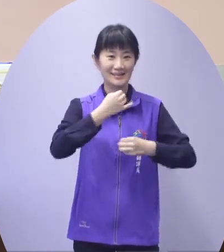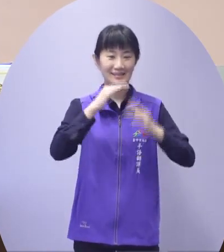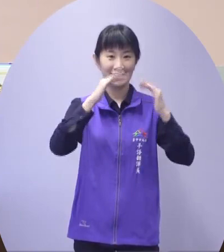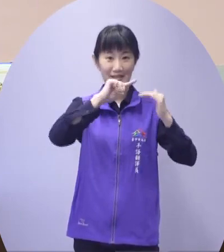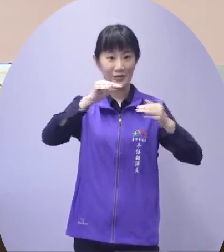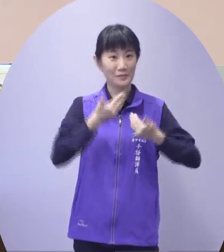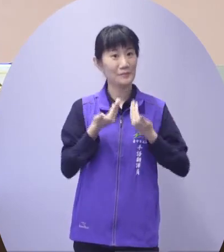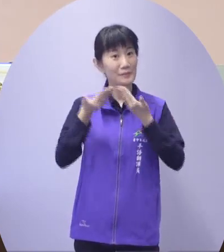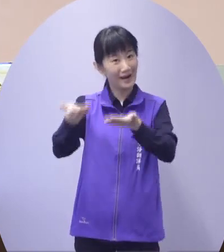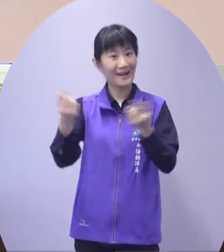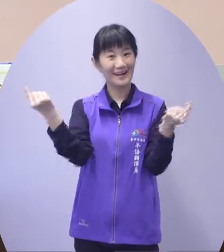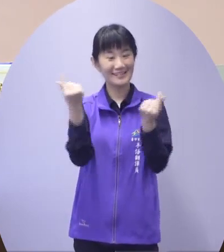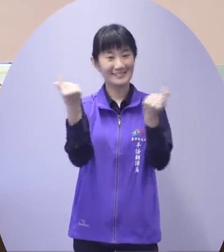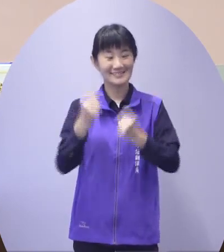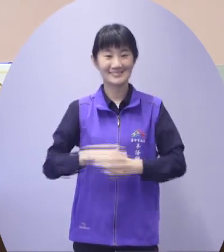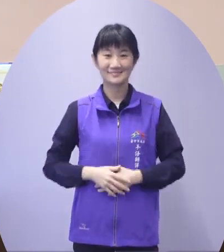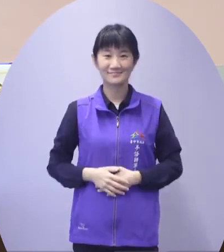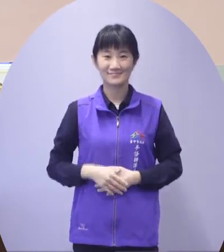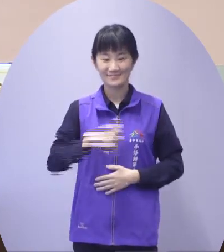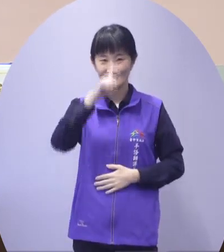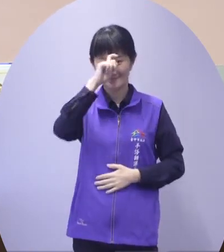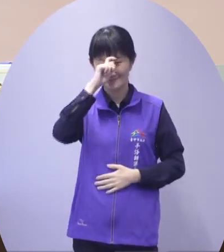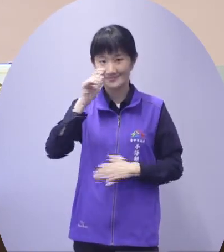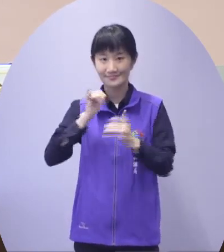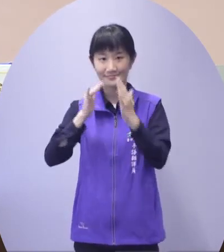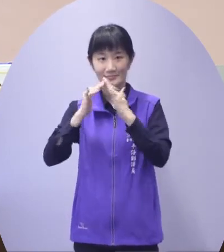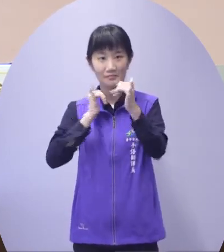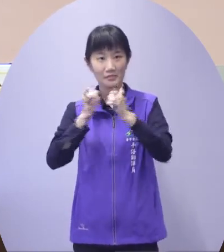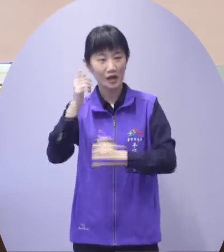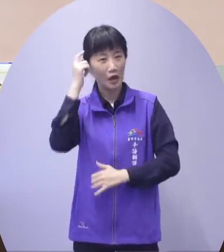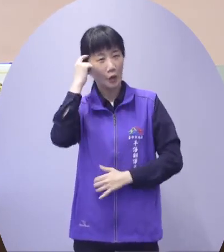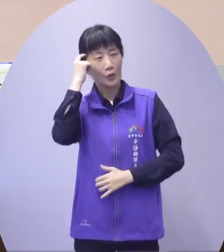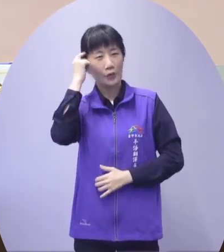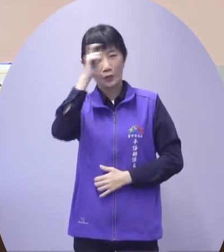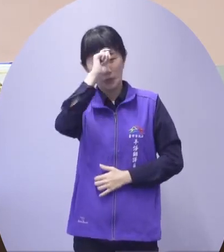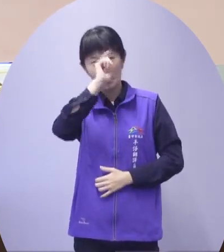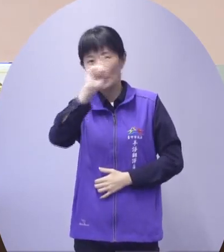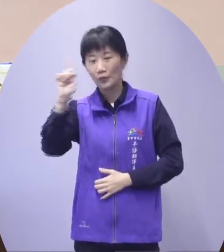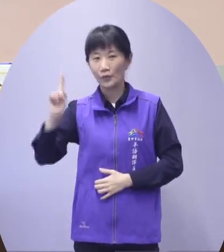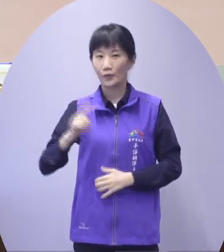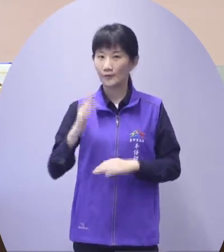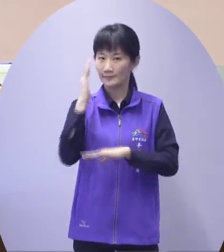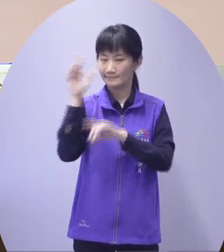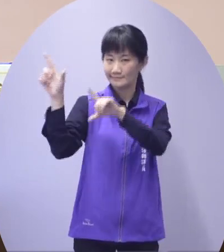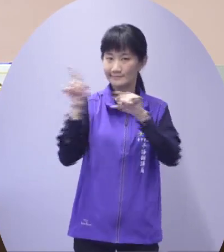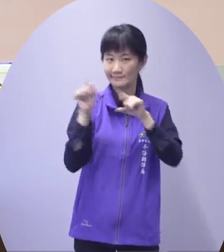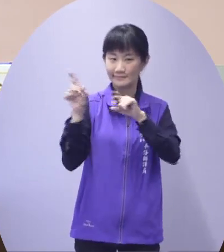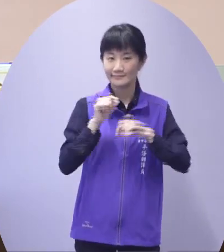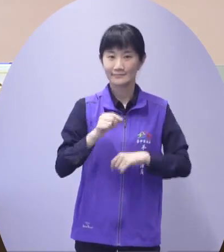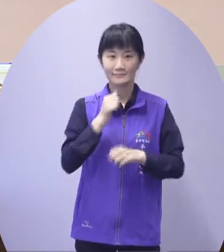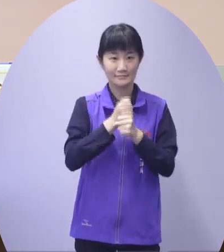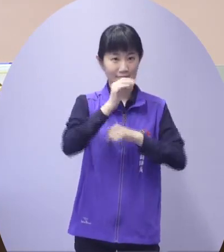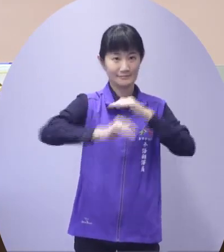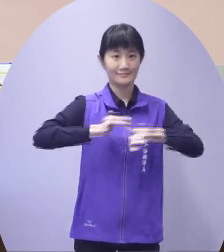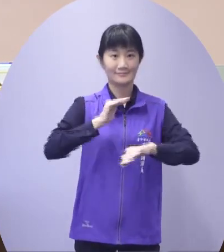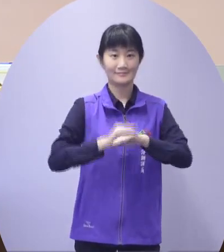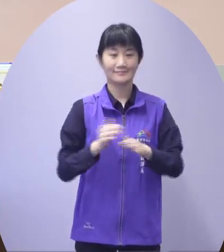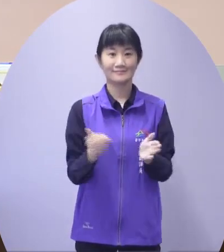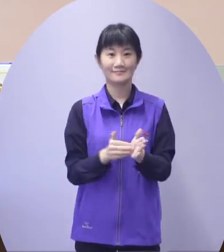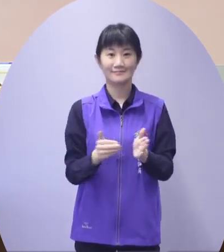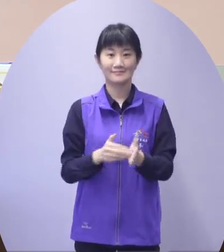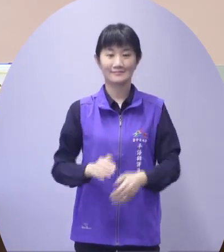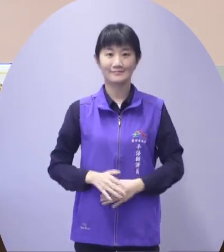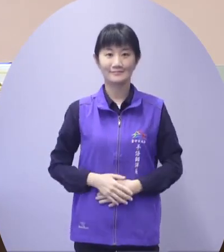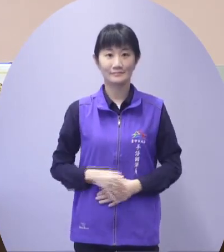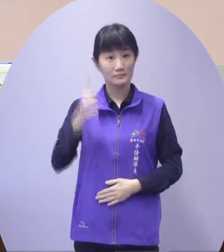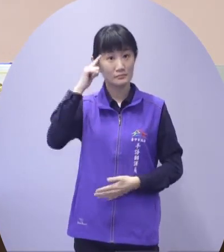年礼物，完成我们对市民如期完工通车营运的承诺。我们要提